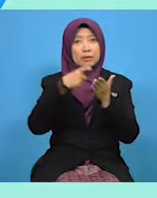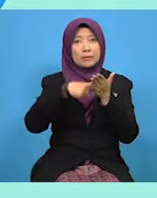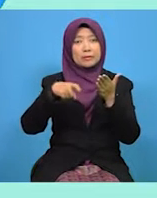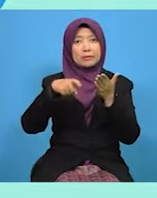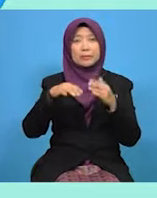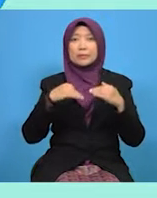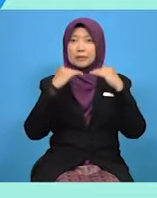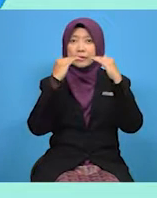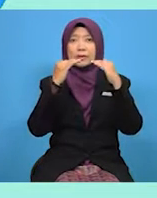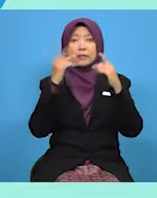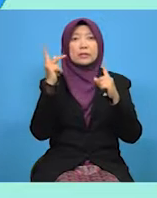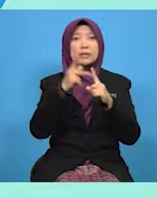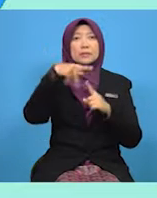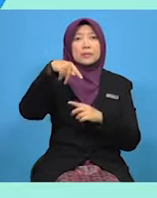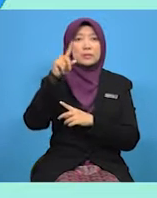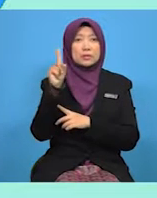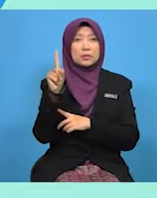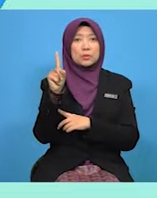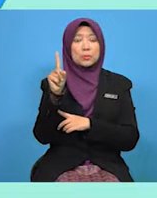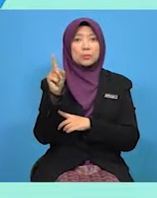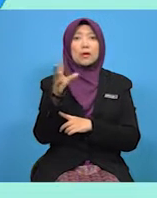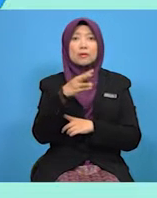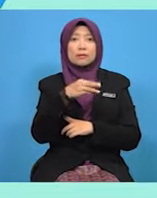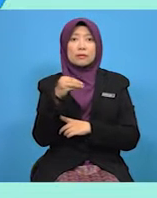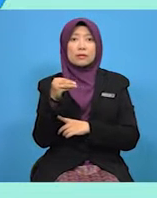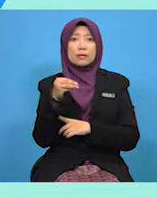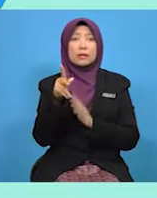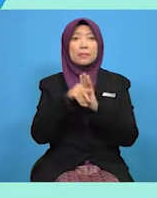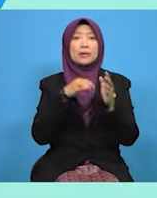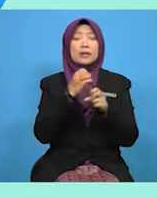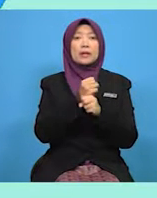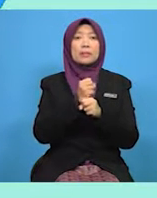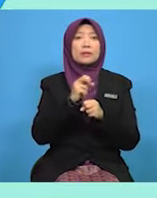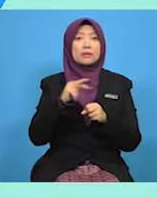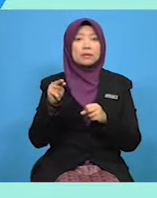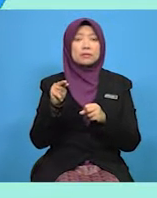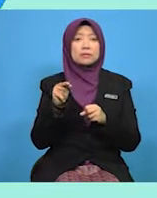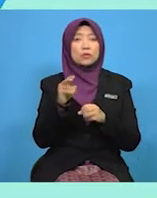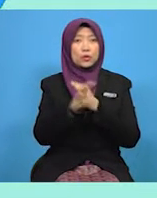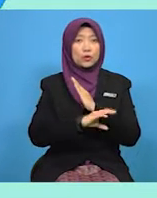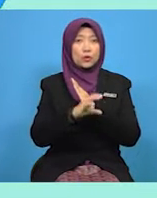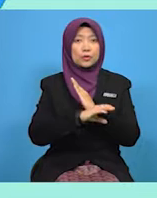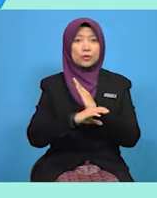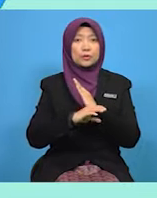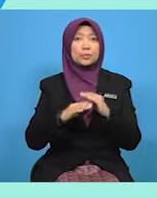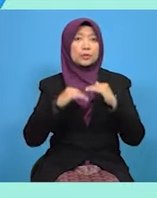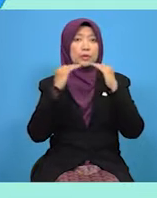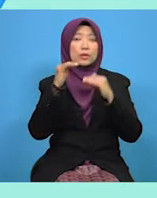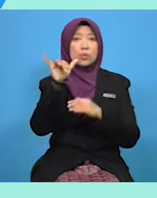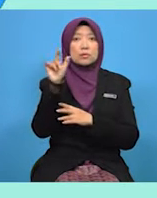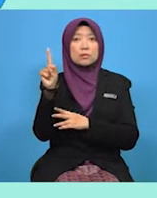Harga meningkat ke P1 dan pendapatan negara benar meningkat ke